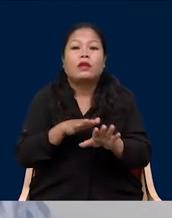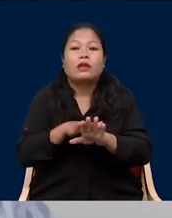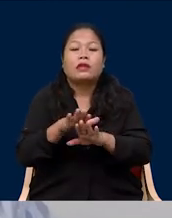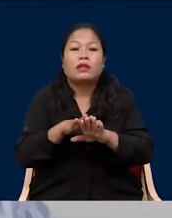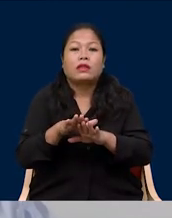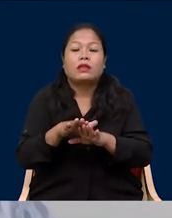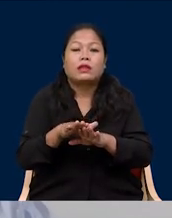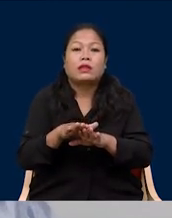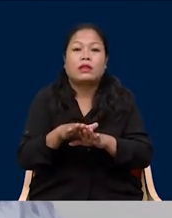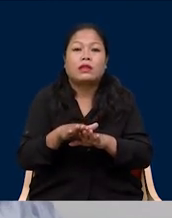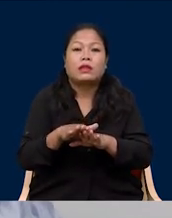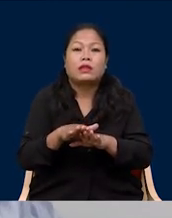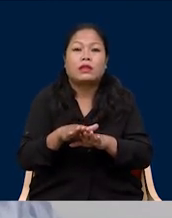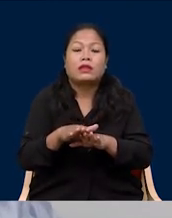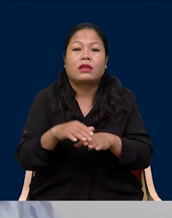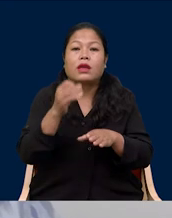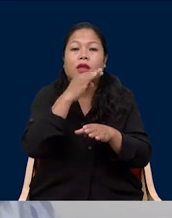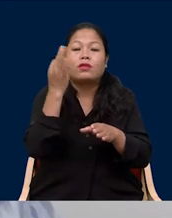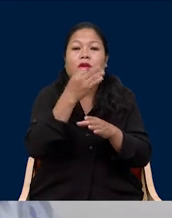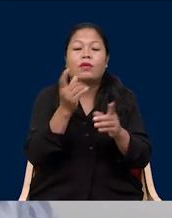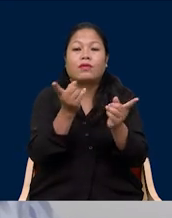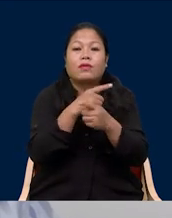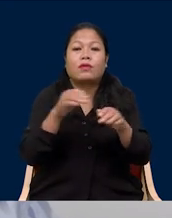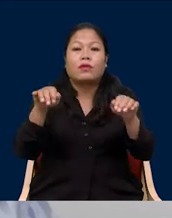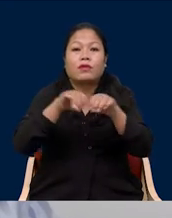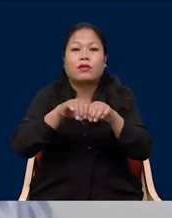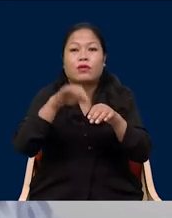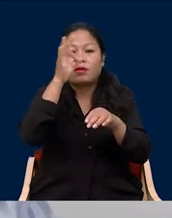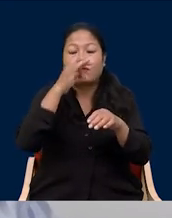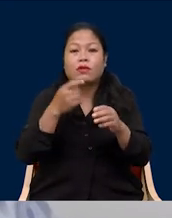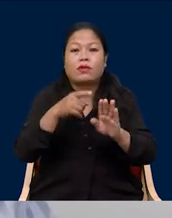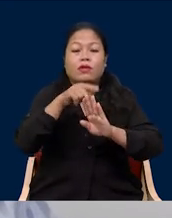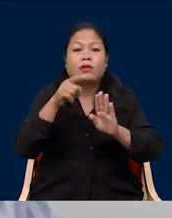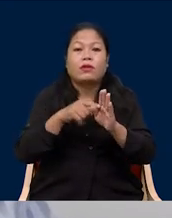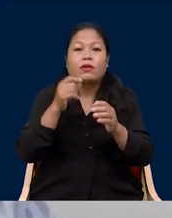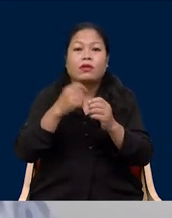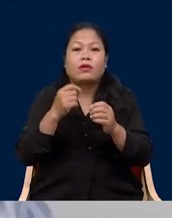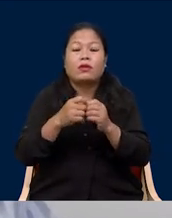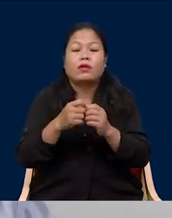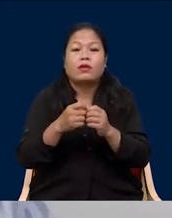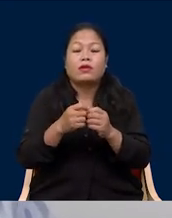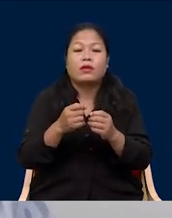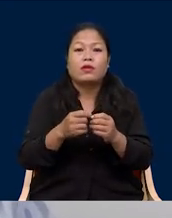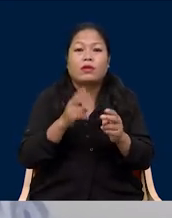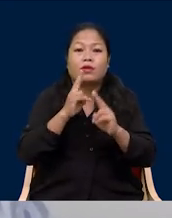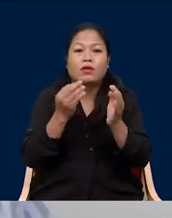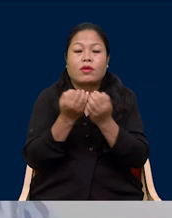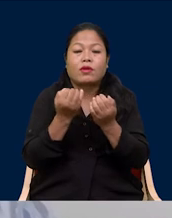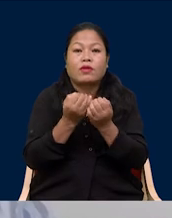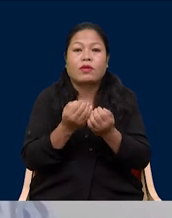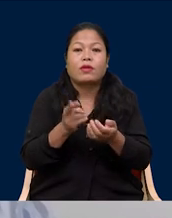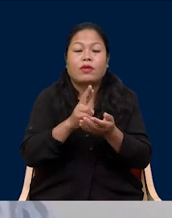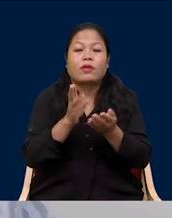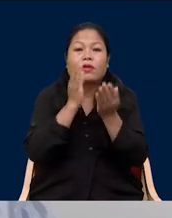मेरो धारणा छ र धेरै यो जलवायु परिवर्तन सम्बन्धी विषयका नीति निर्माण गर्दा धेरै युएन